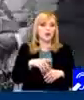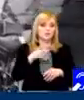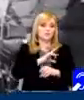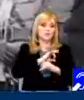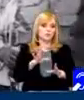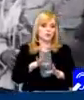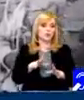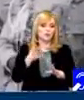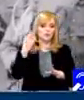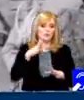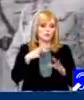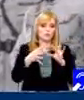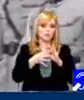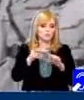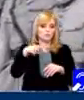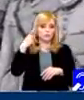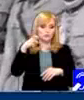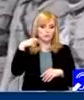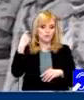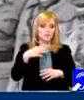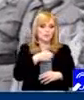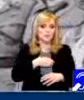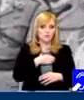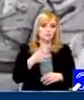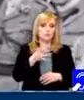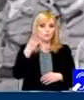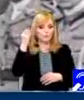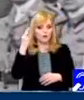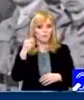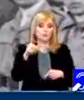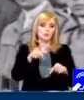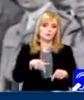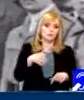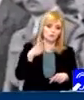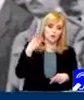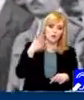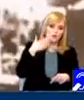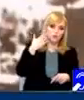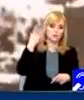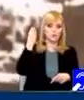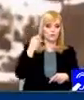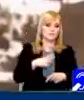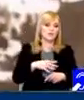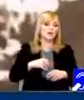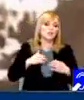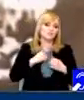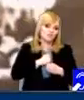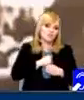Unirii este un eveniment extrem de important pentru România, dar și pentru Republica Moldova. Păcat că nu s-a